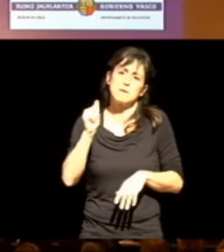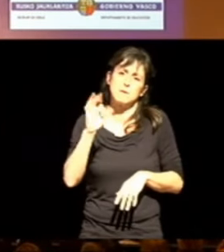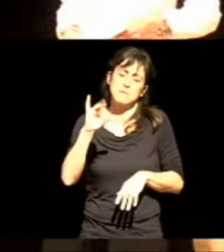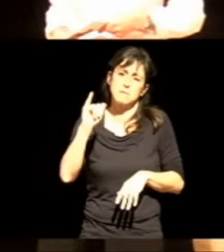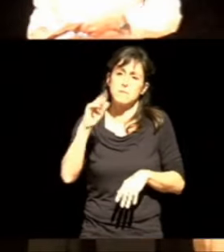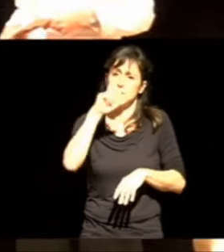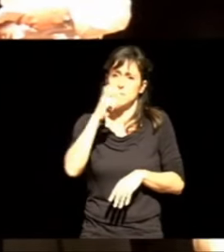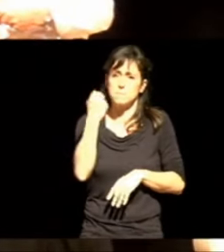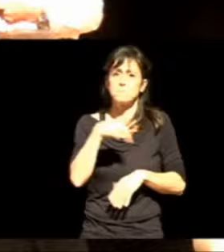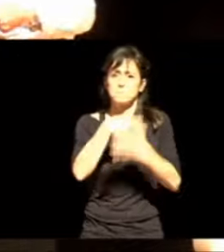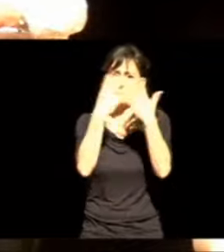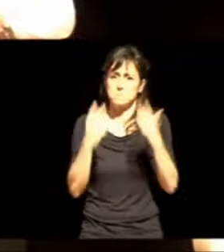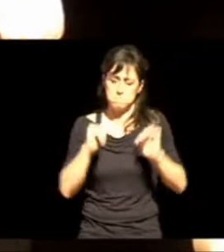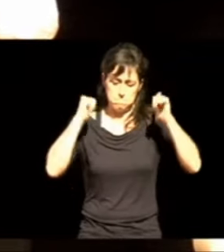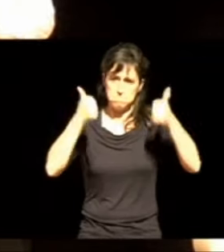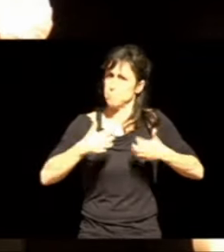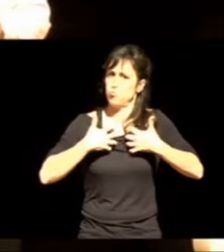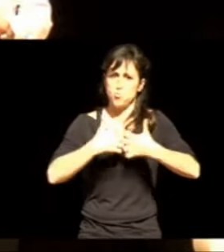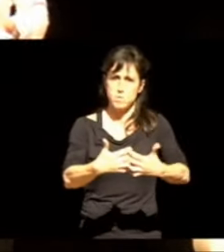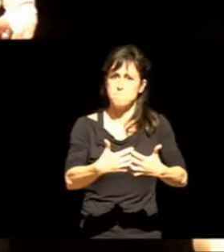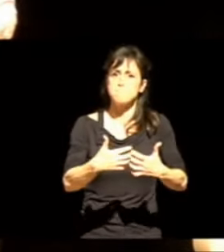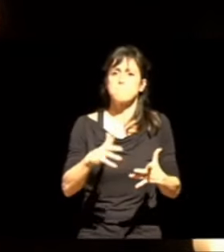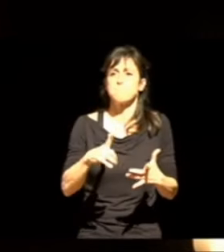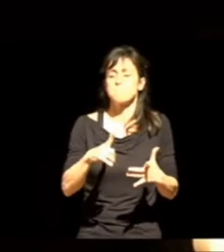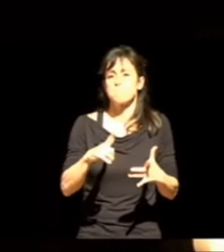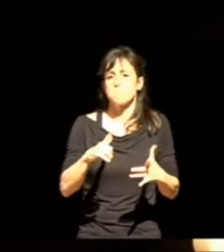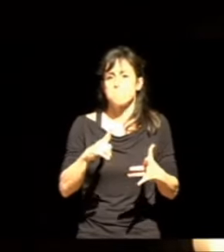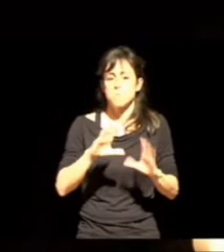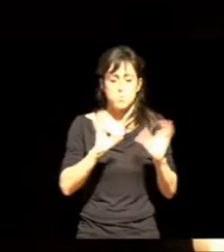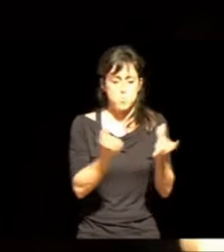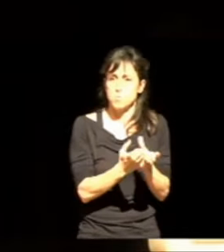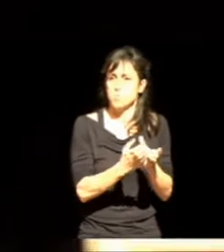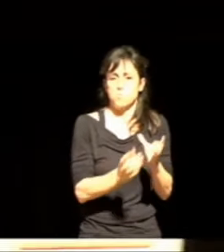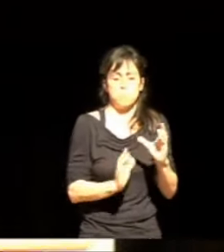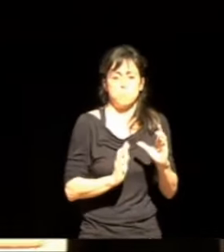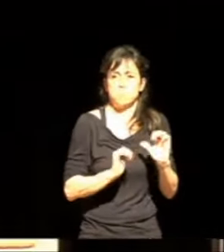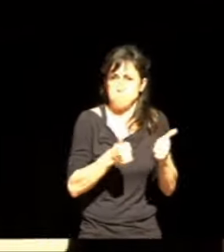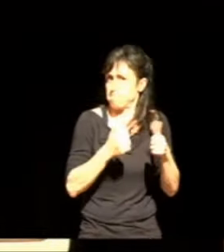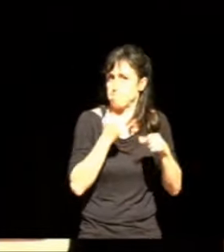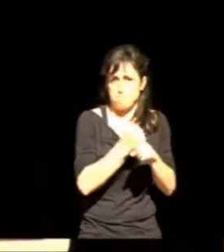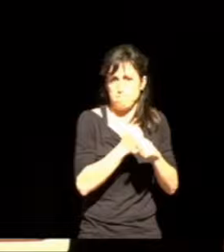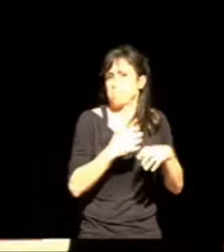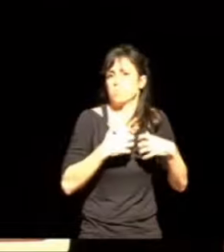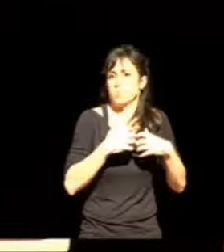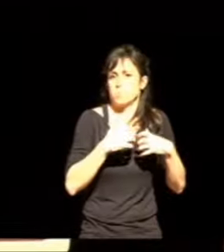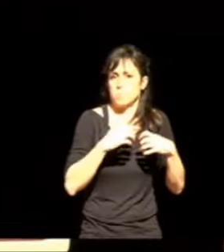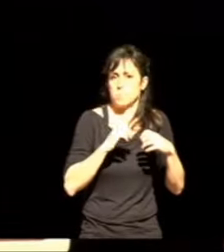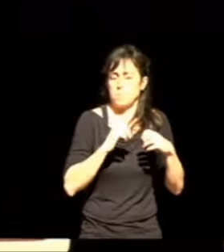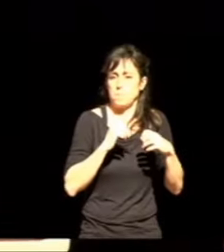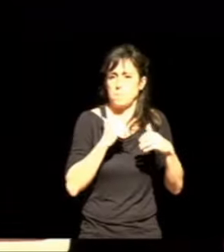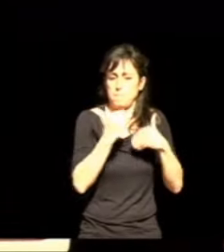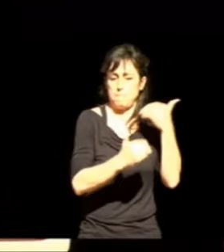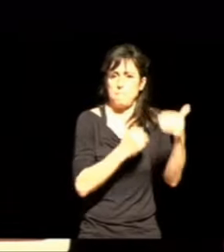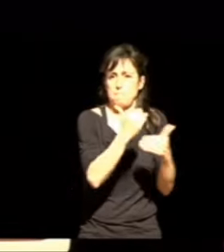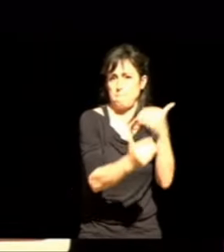zen ja martxan, lanean ipini genuen talde bat, eta, bueno, talde horrekin